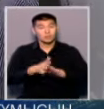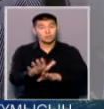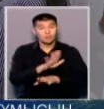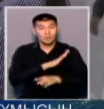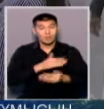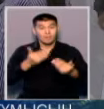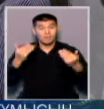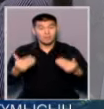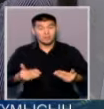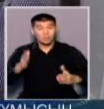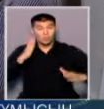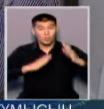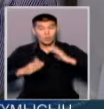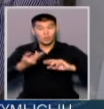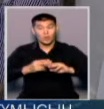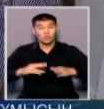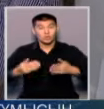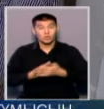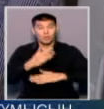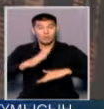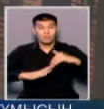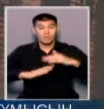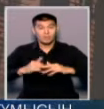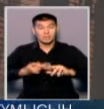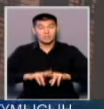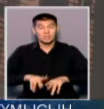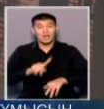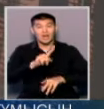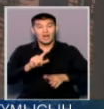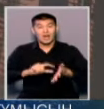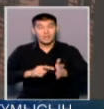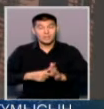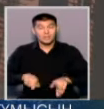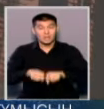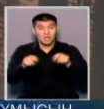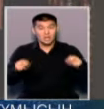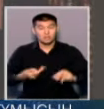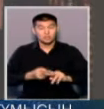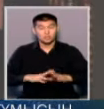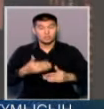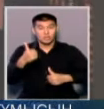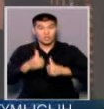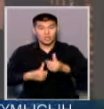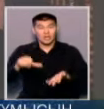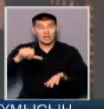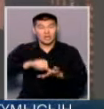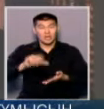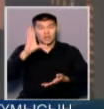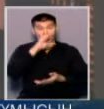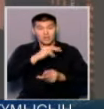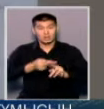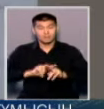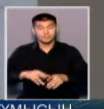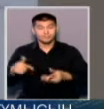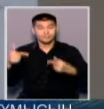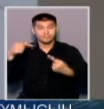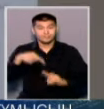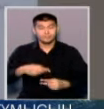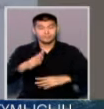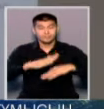Осы орайда университетте жаңа мамандықтар атласы залының ашылуы оқу орнының бәсекеге қабілетті болып, нарыққа сәйкес